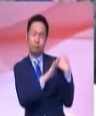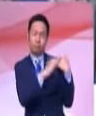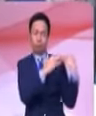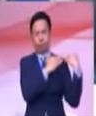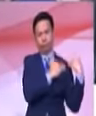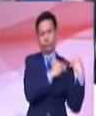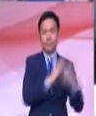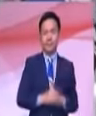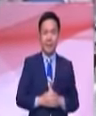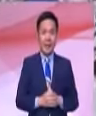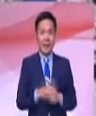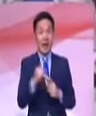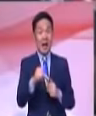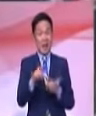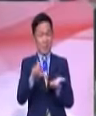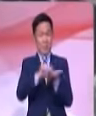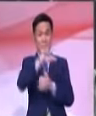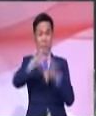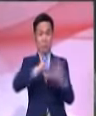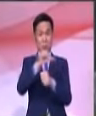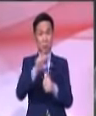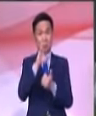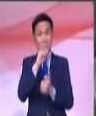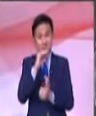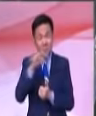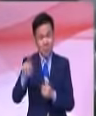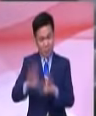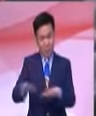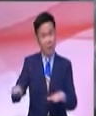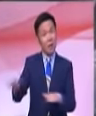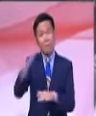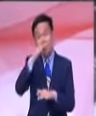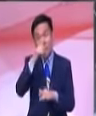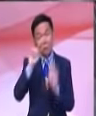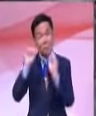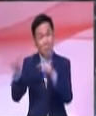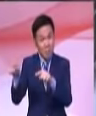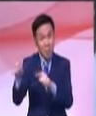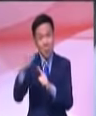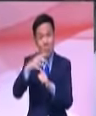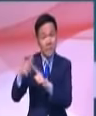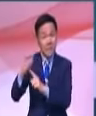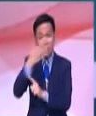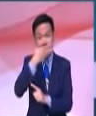tular di media sosial kononnya kanak-kanak dilarang ke Bazar Ramadan di Melaka.